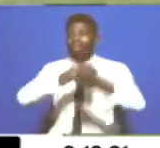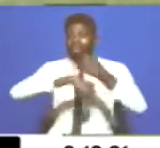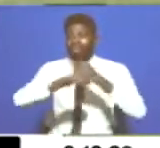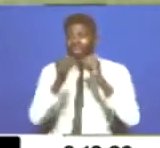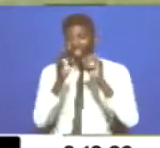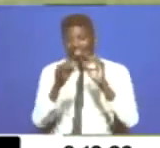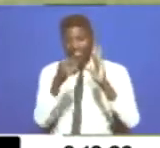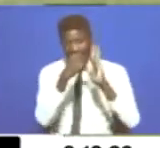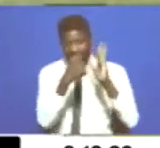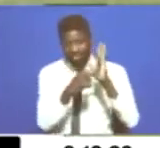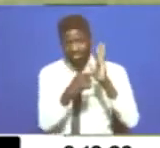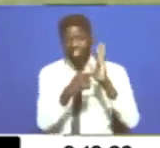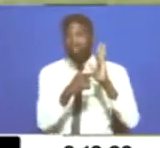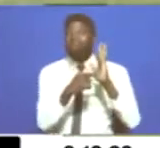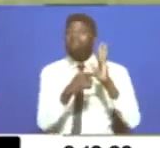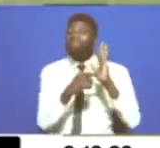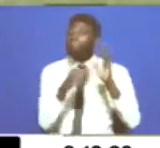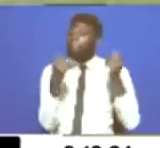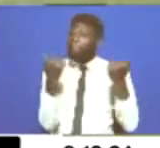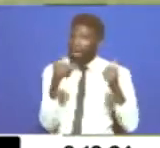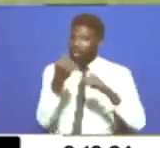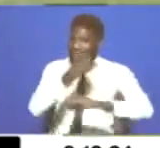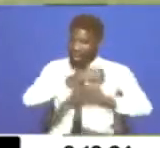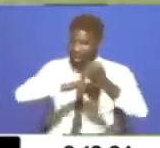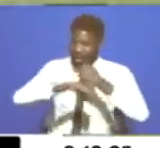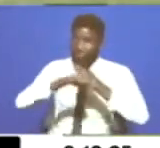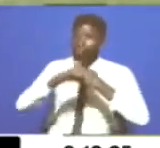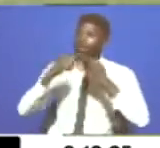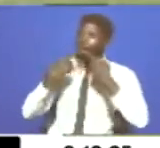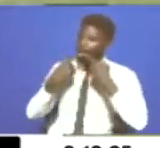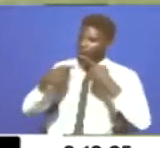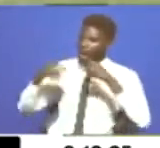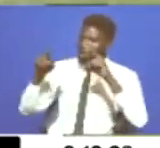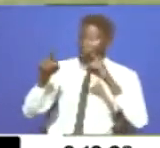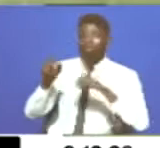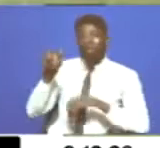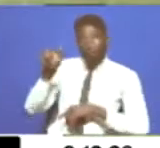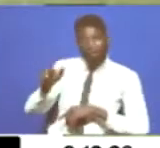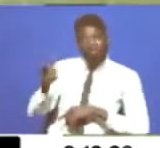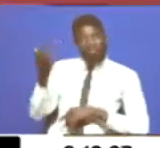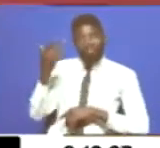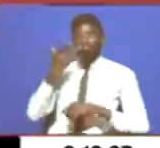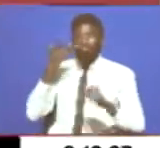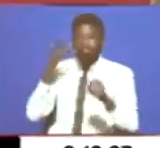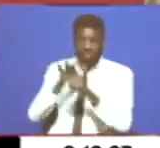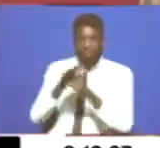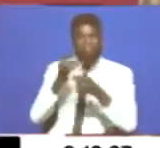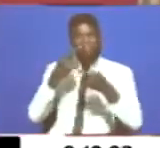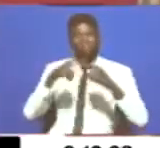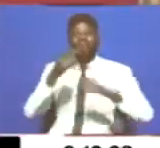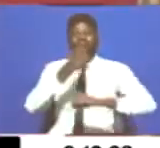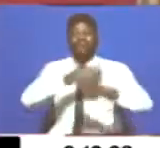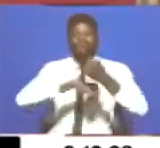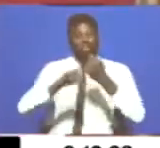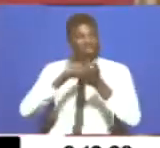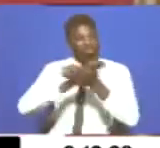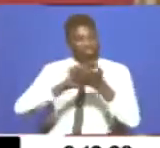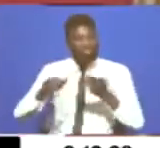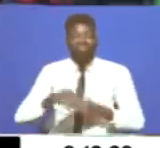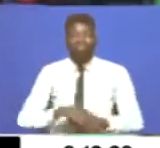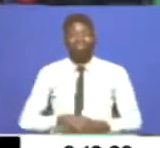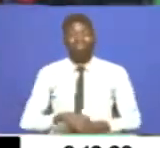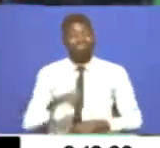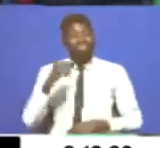hajajifanya, hajakifanya tutahakikisha tumesema ya kwamba hakuliahidi hiki na hakukifanya. The Green Thinking Action Party